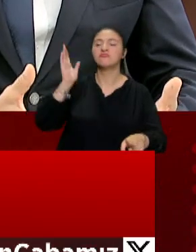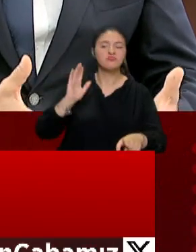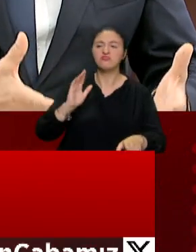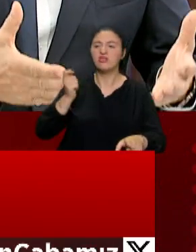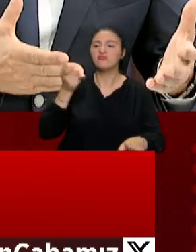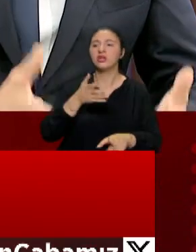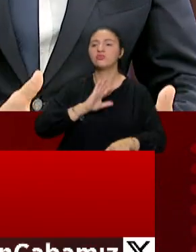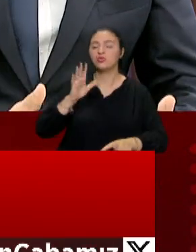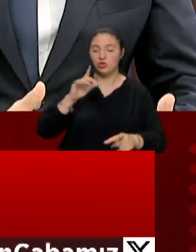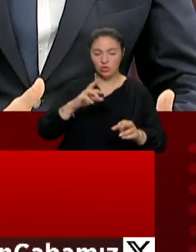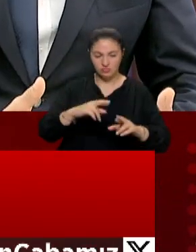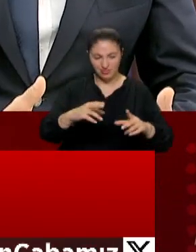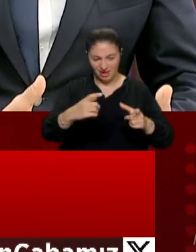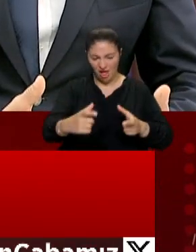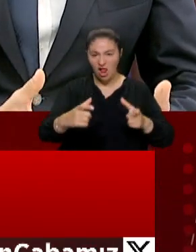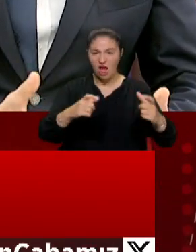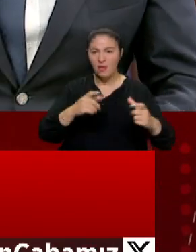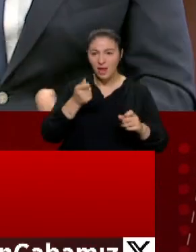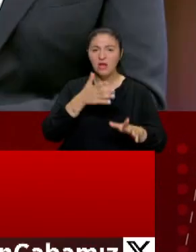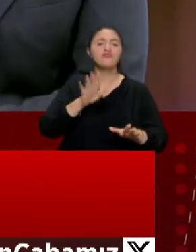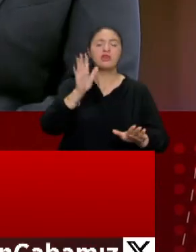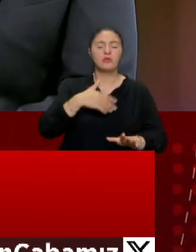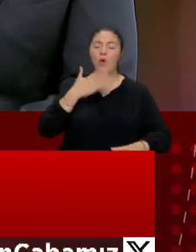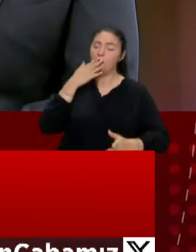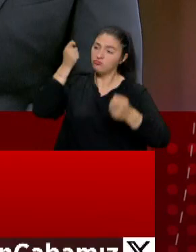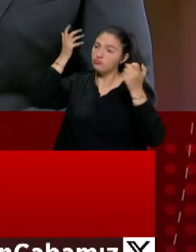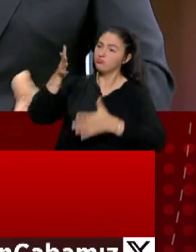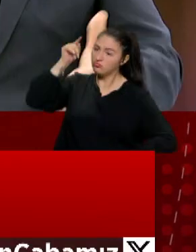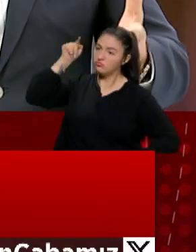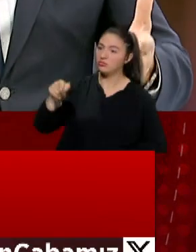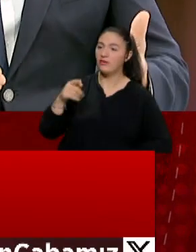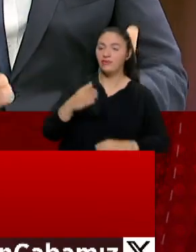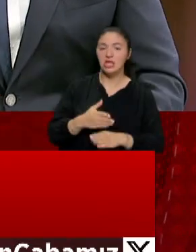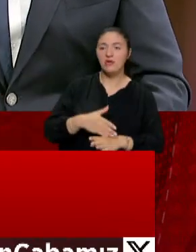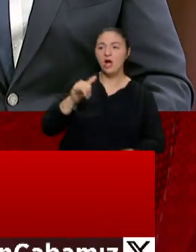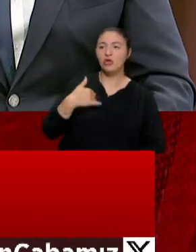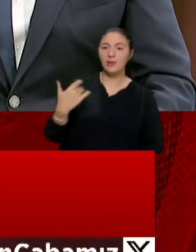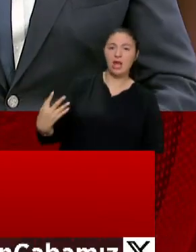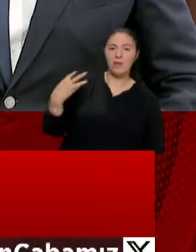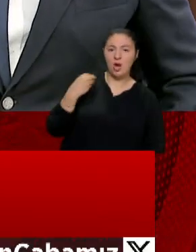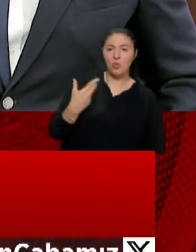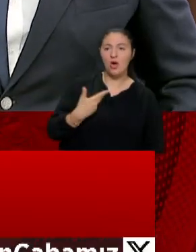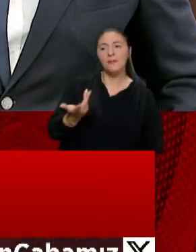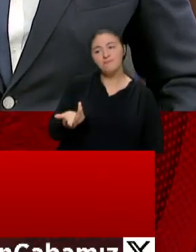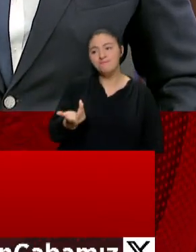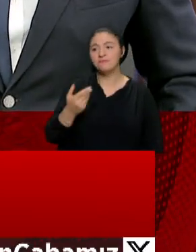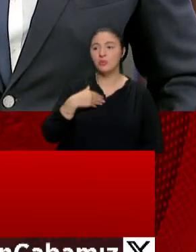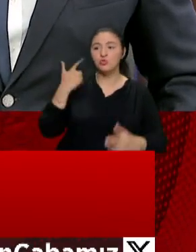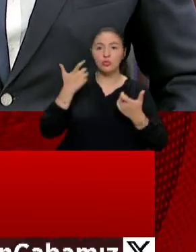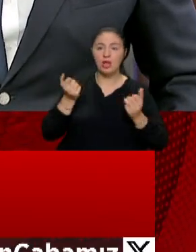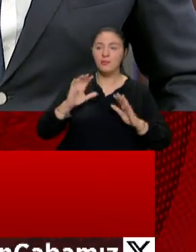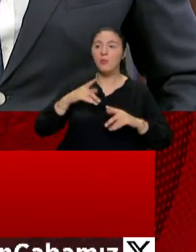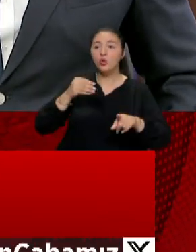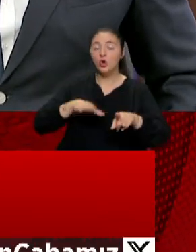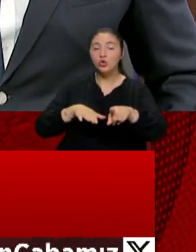çukurları tamir etmem gereken parayı okula harcıyorum ve vatandaşta bana haklı olarak kızıyor ama ben bunun sorumluluğunu